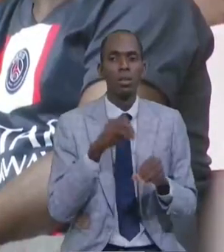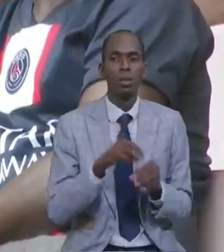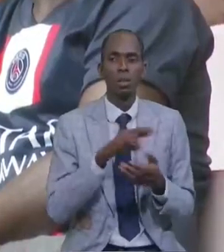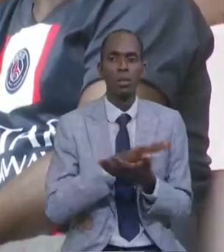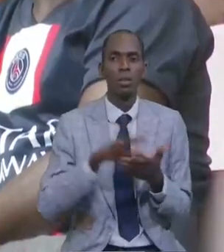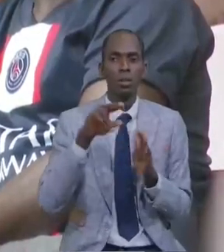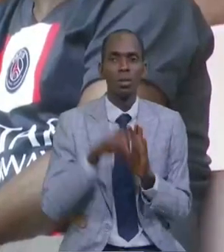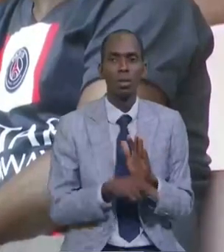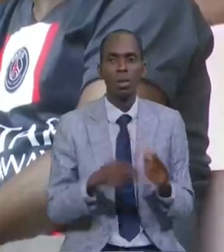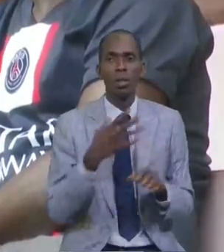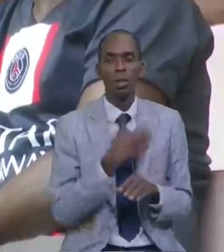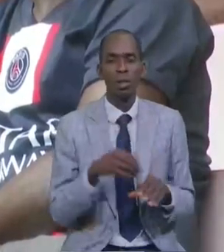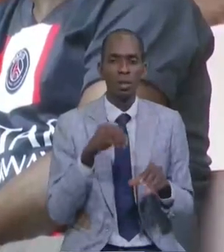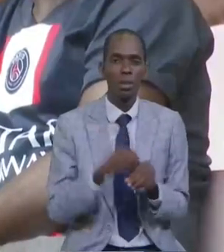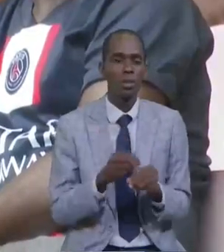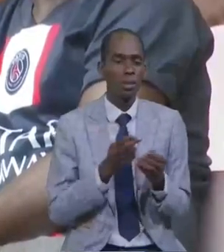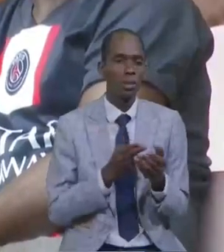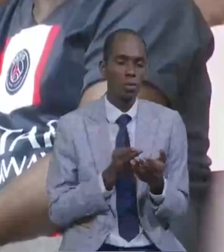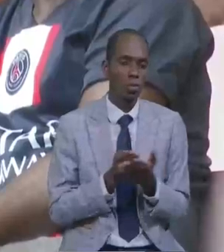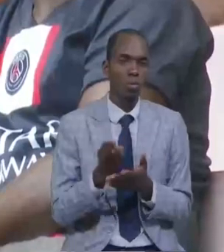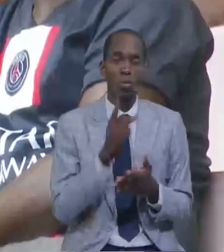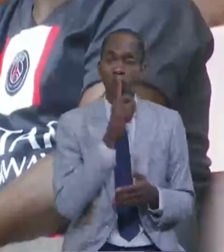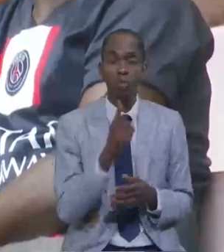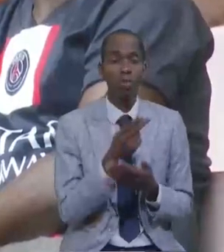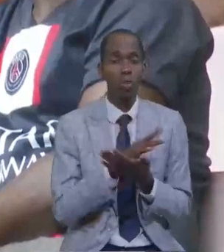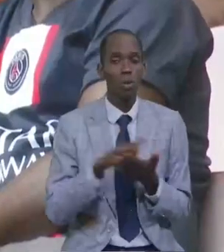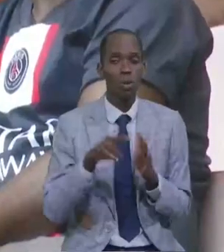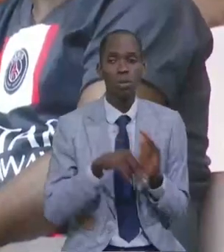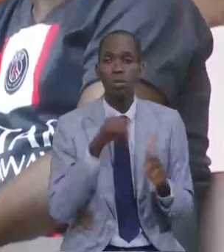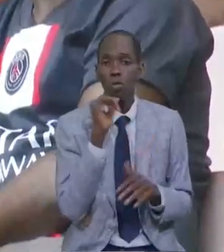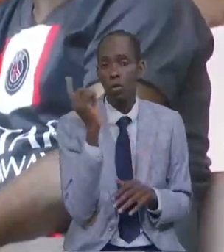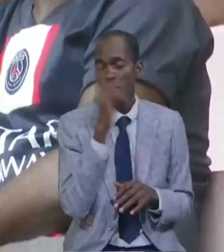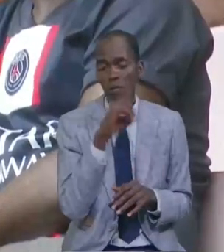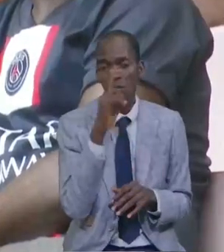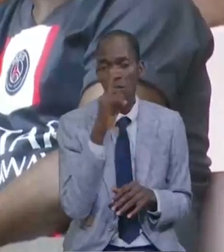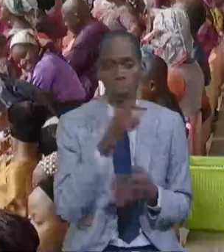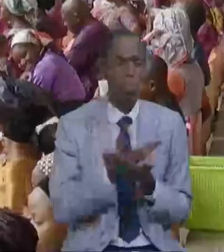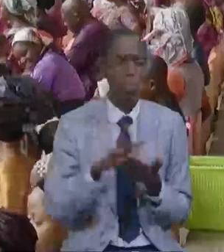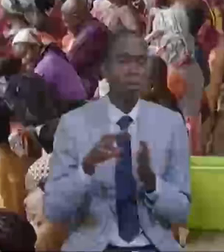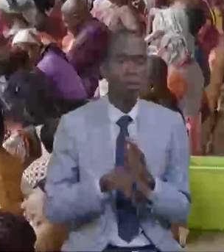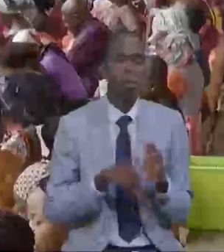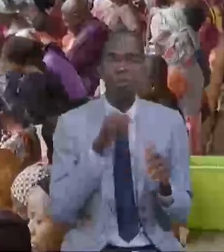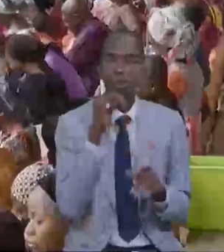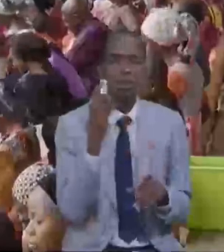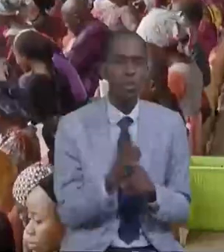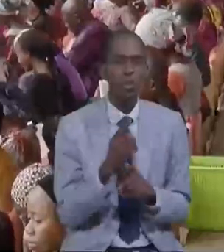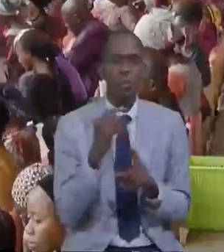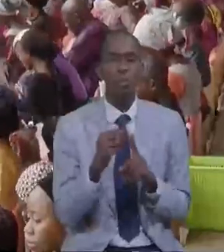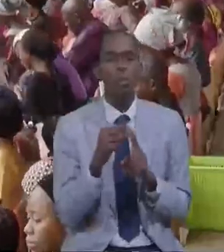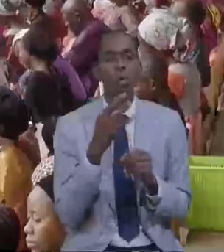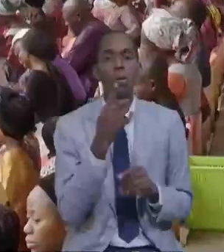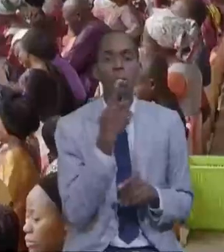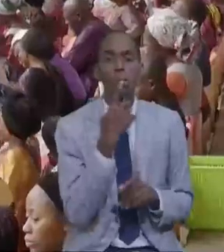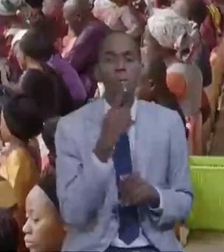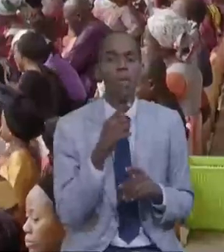sainteté. Ce n'est pas seulement la parole de la bouche, mais la sainteté que produit la vérité. Verset 25. Dans le verset 25,